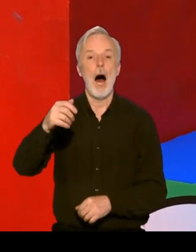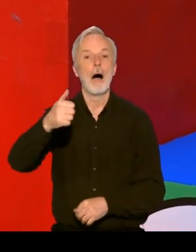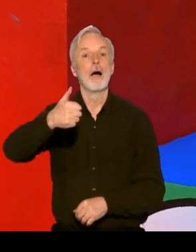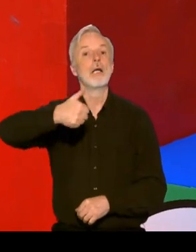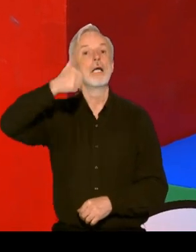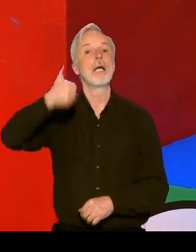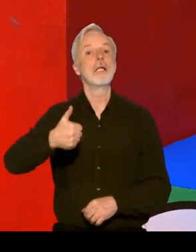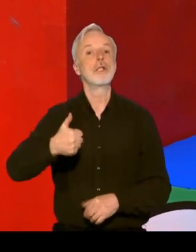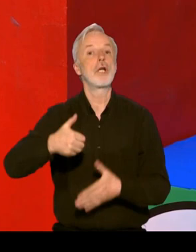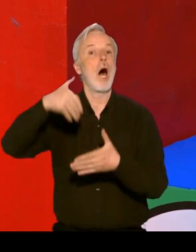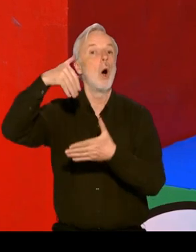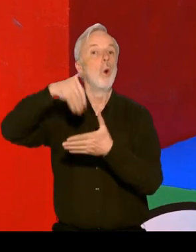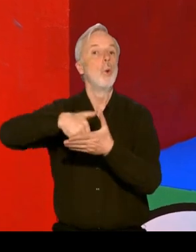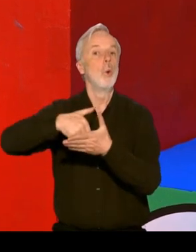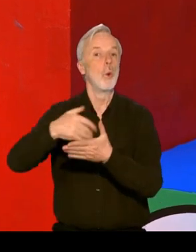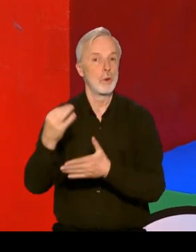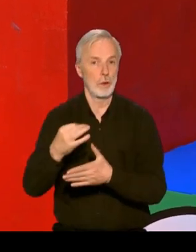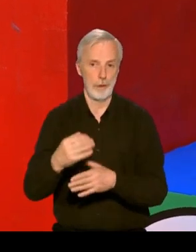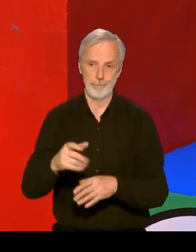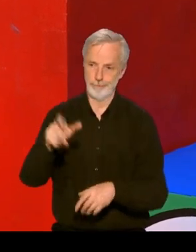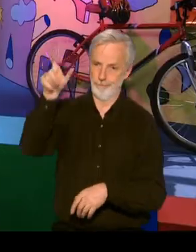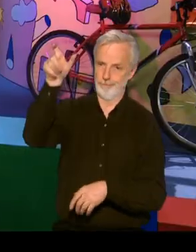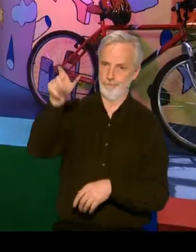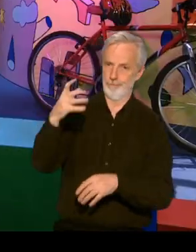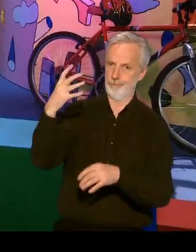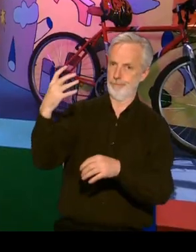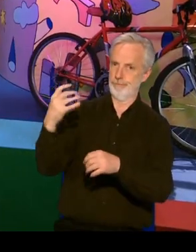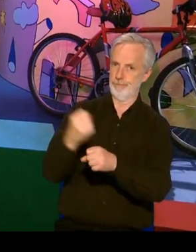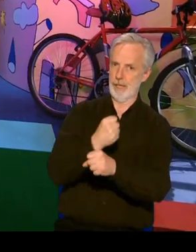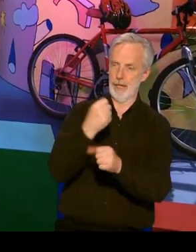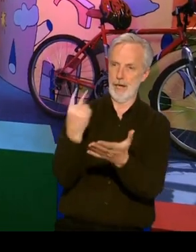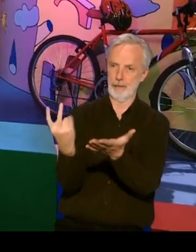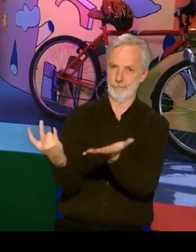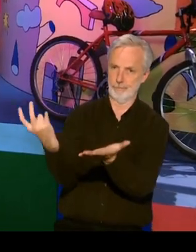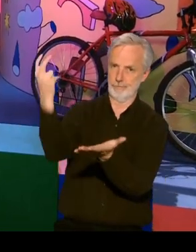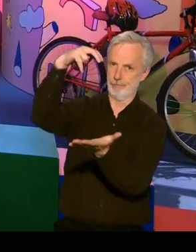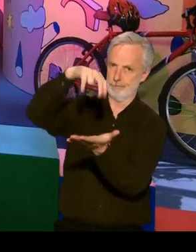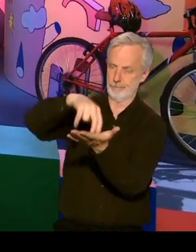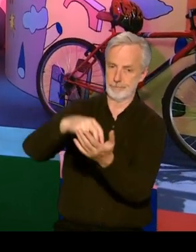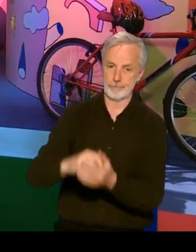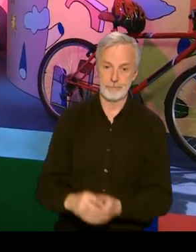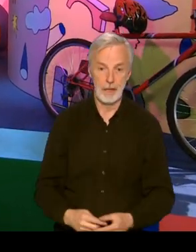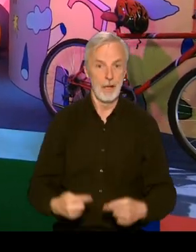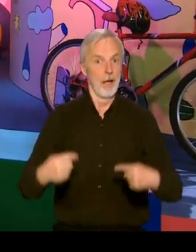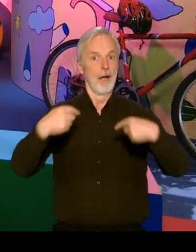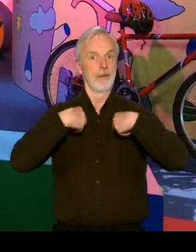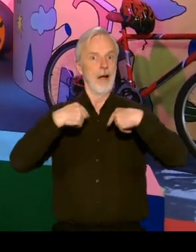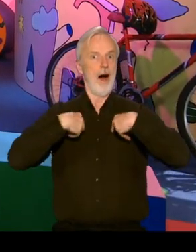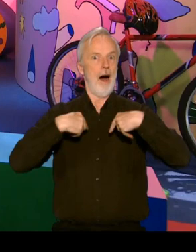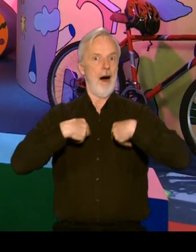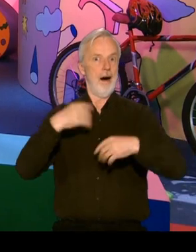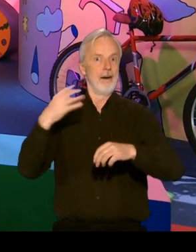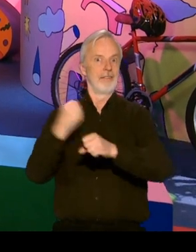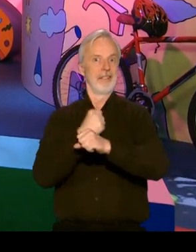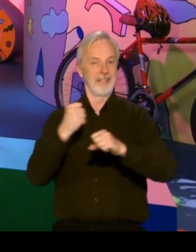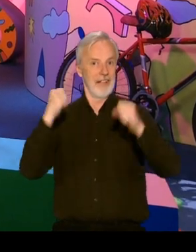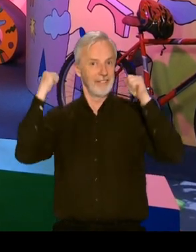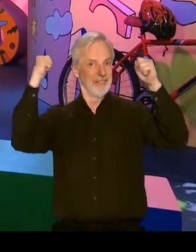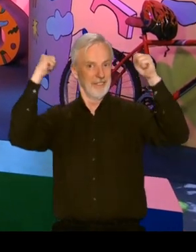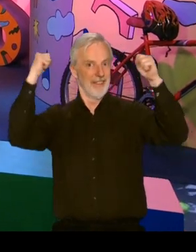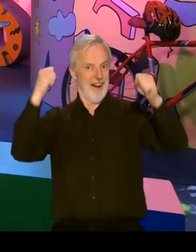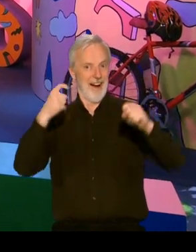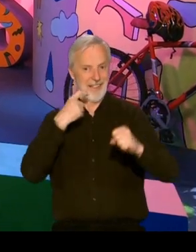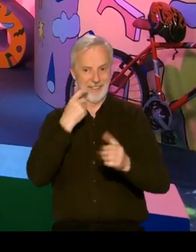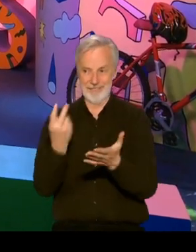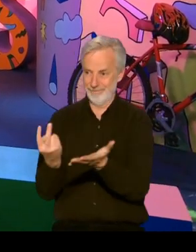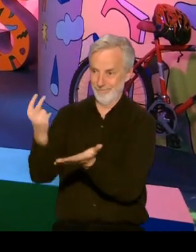jednička. A to je stupeň, který patří vítězům. Já chci být taky vítěz.